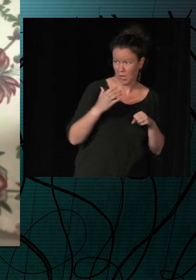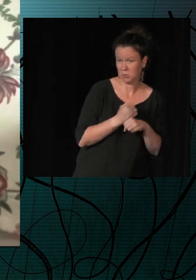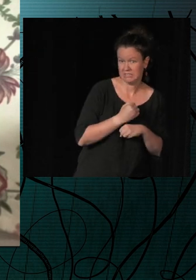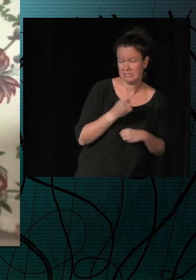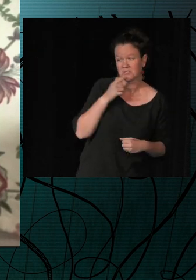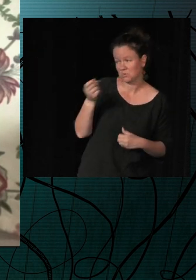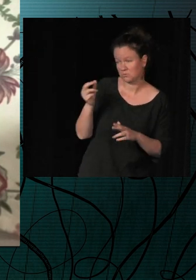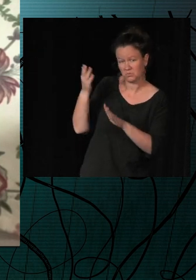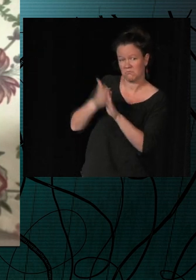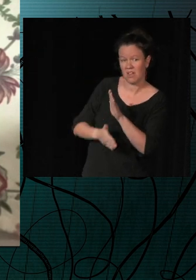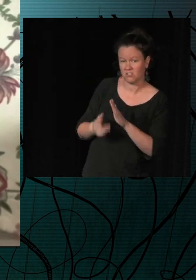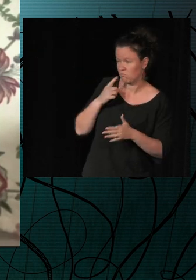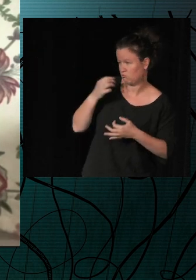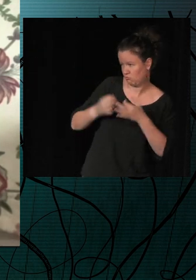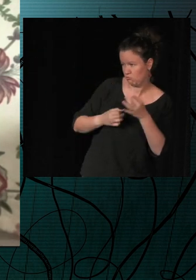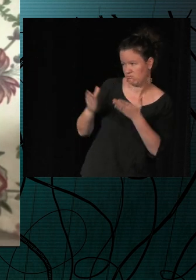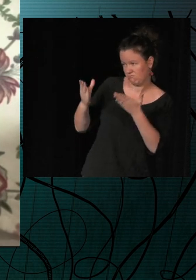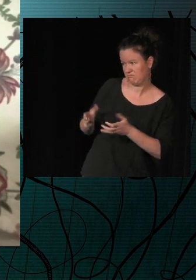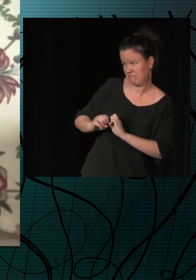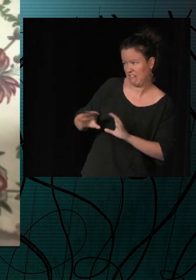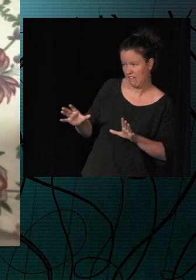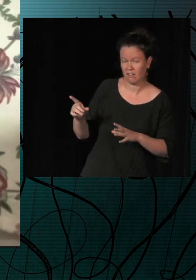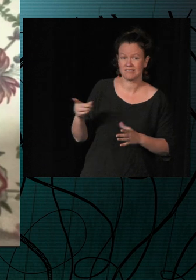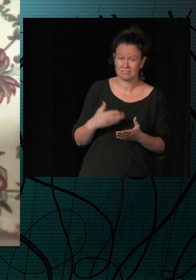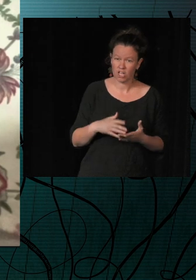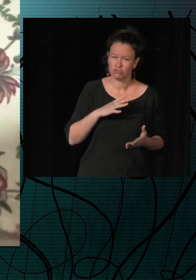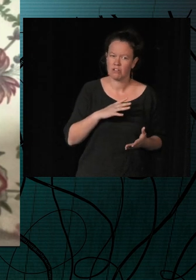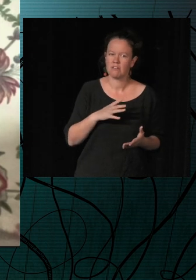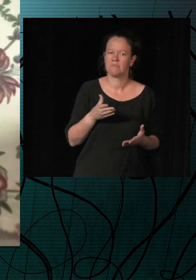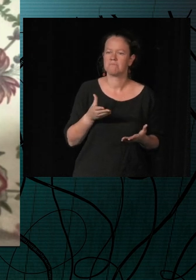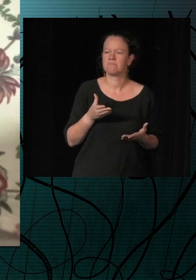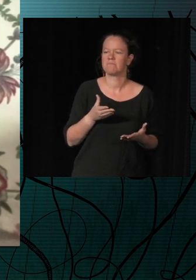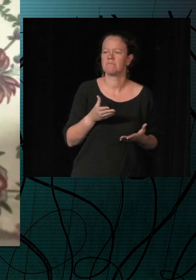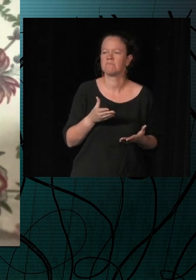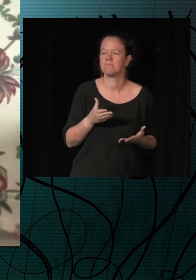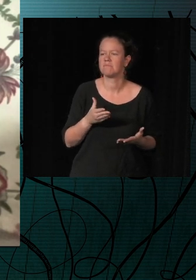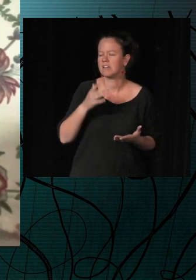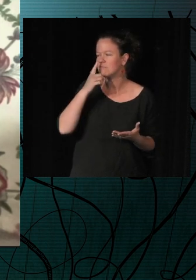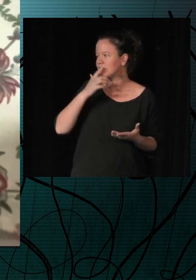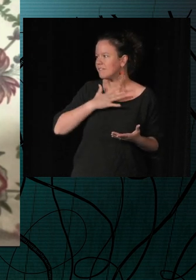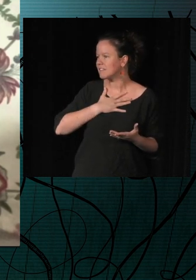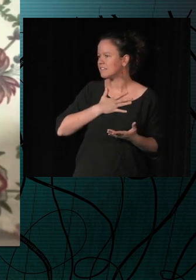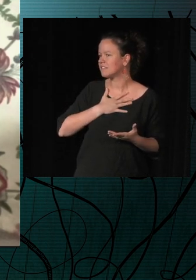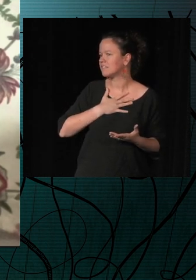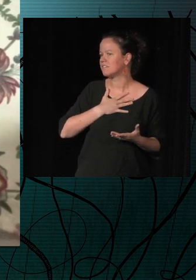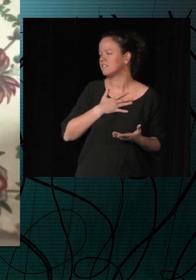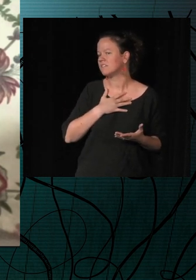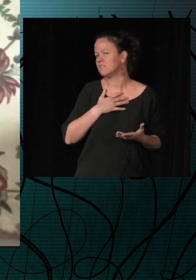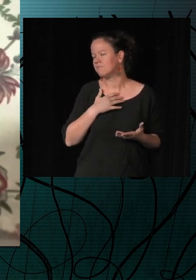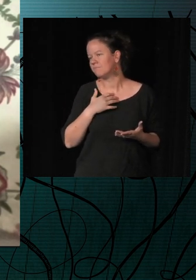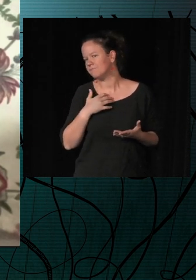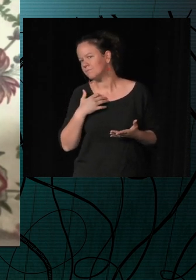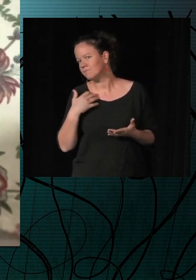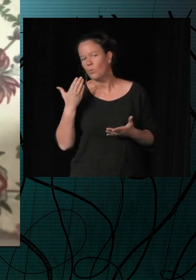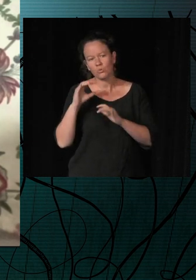peut-être toi tu vas pas y arriver parce que je te juge pour X raison quoi et là il y a je je pense que peut-être on verrait pas ça